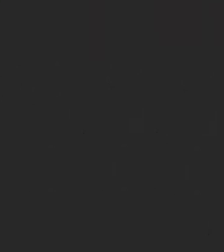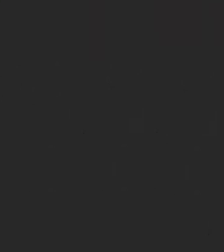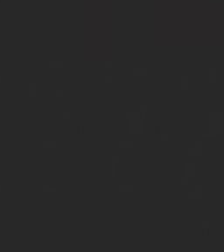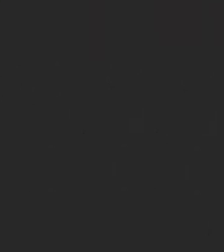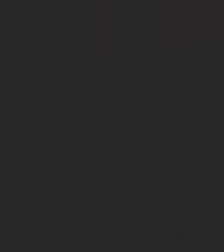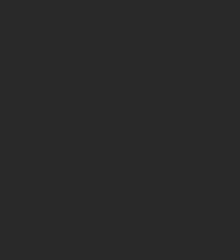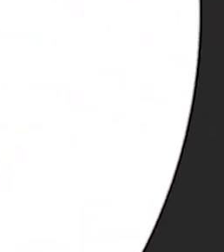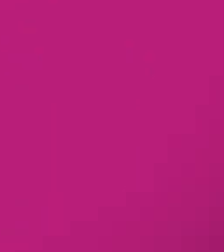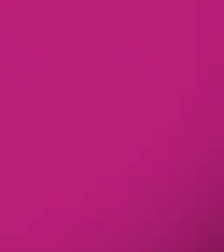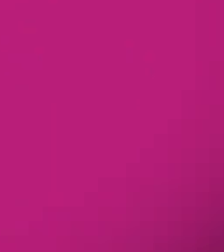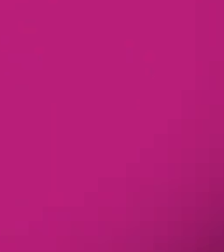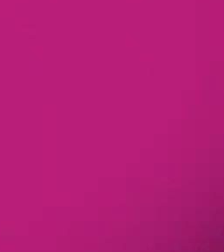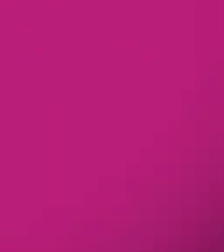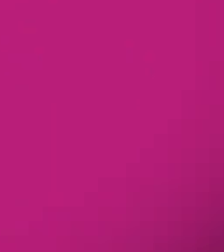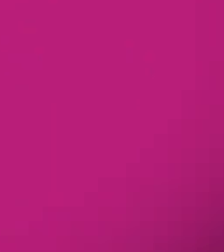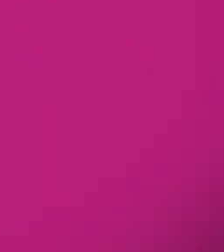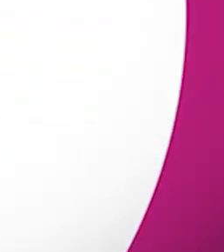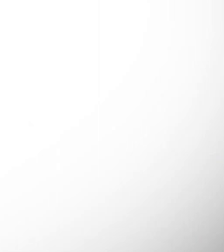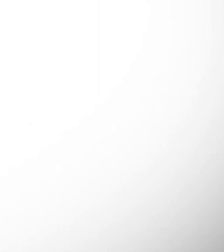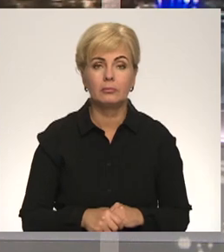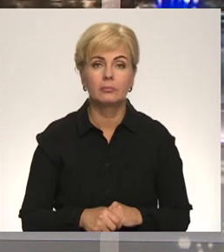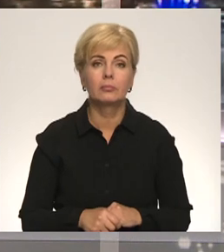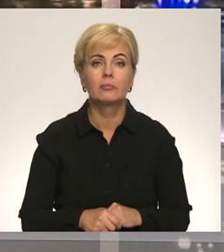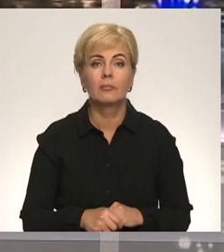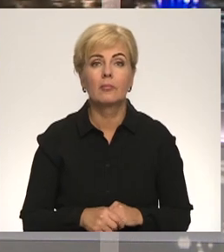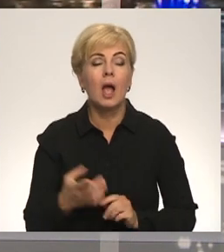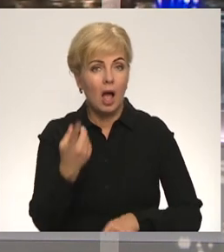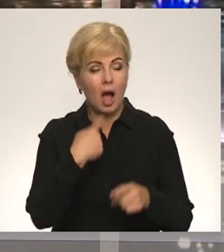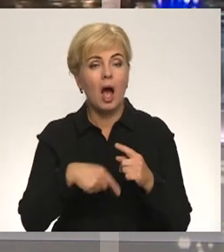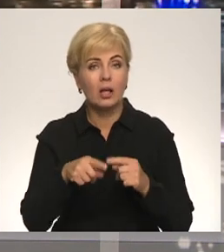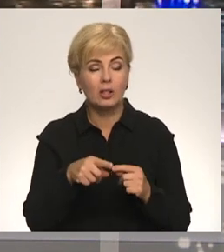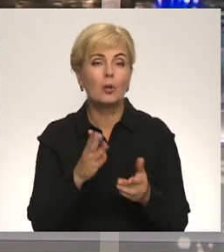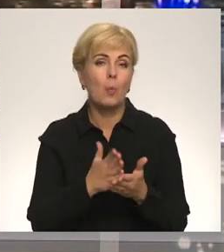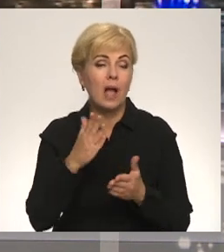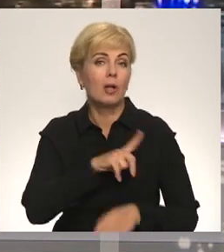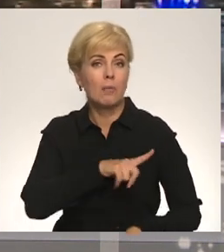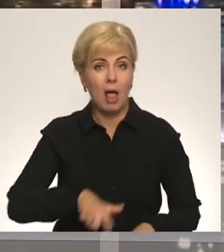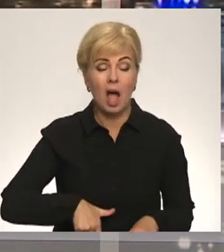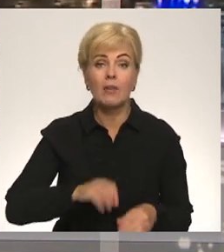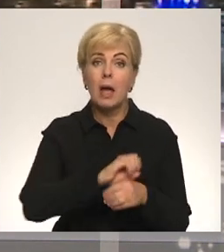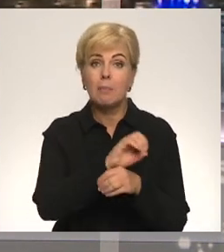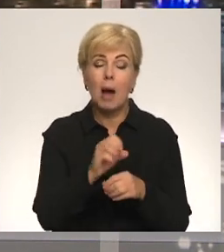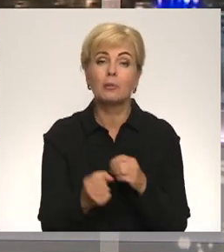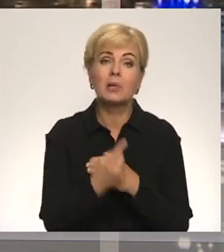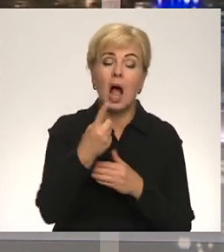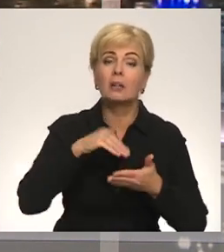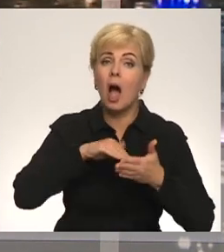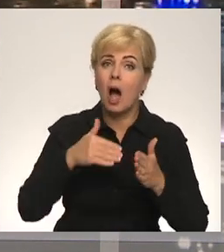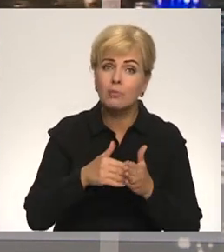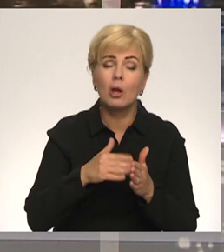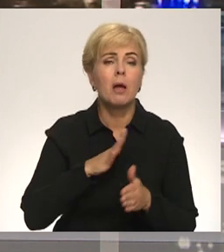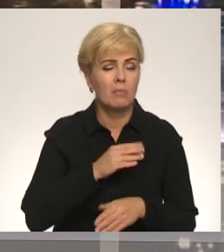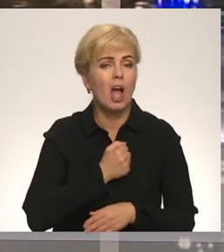Re! Viss ēters ir te! Atgriežamies pie norisēm Latvijā. Pandēmijas radīti apstākļi ir bijuši